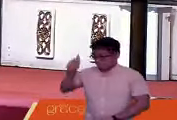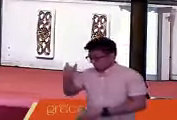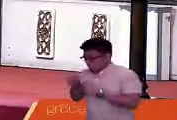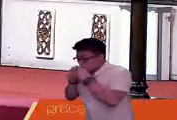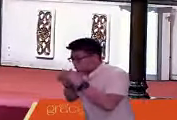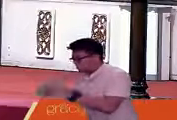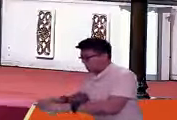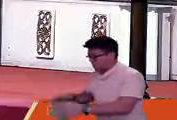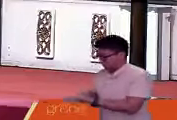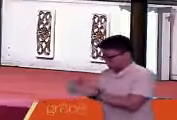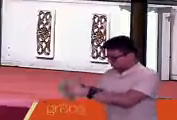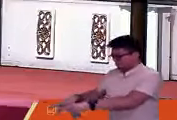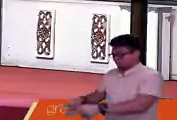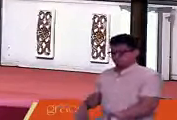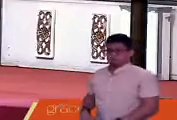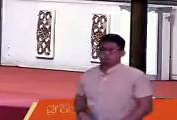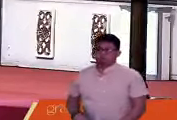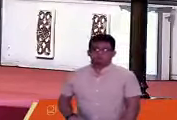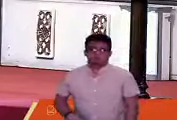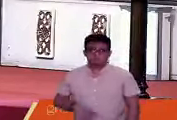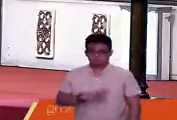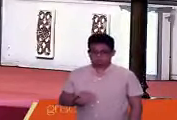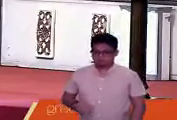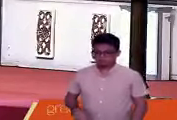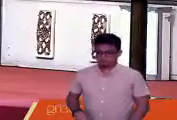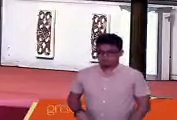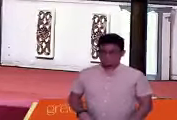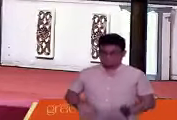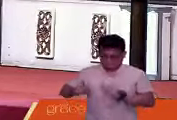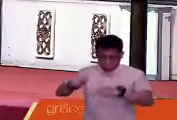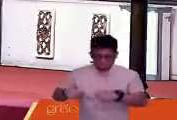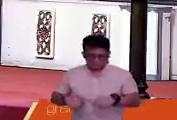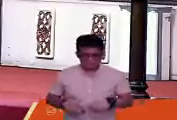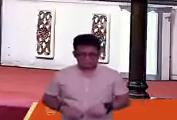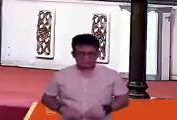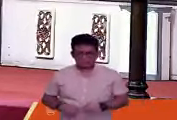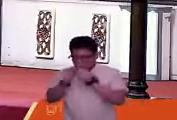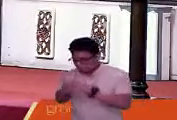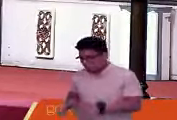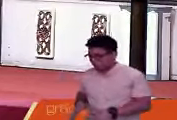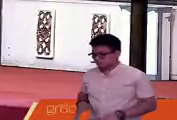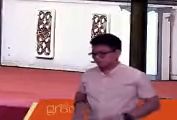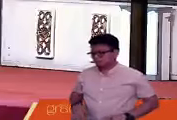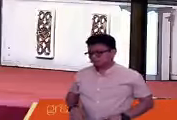giblessingan ka. Nakakita na blessing yun sa Ginoo, tamya gisumbag siya pa.